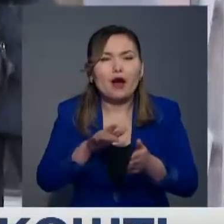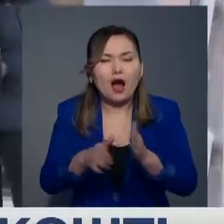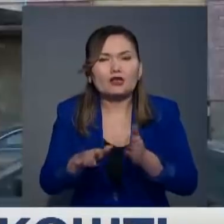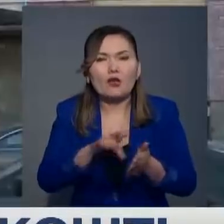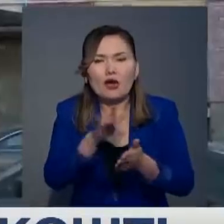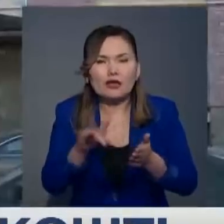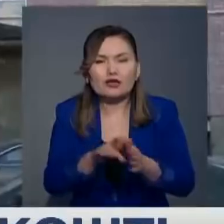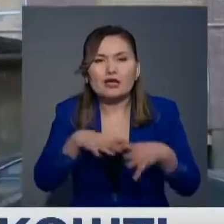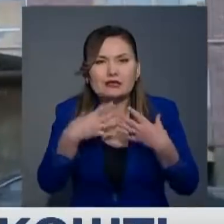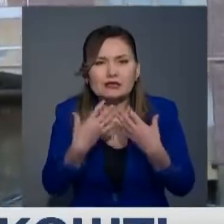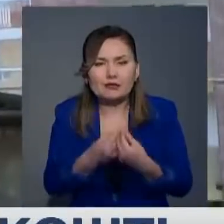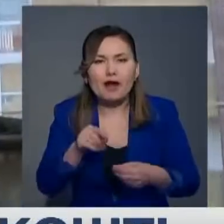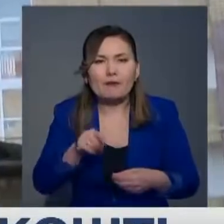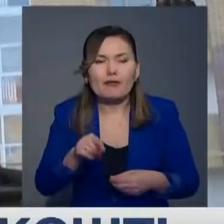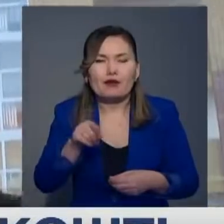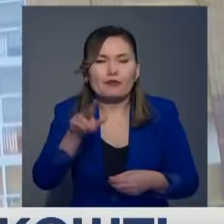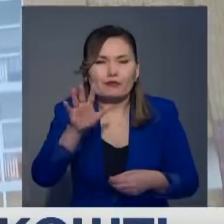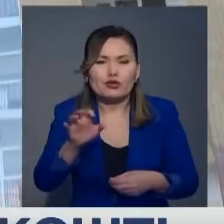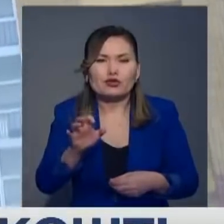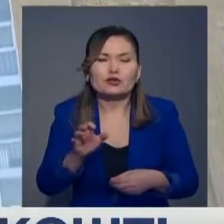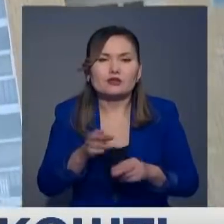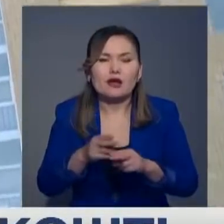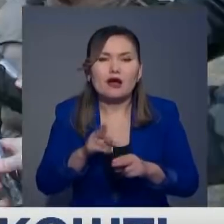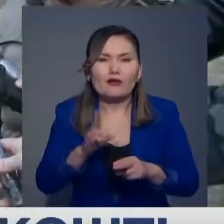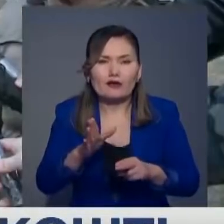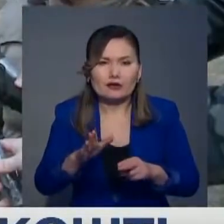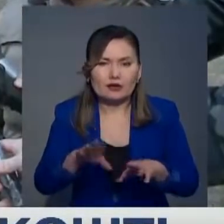Былтыр осындай 1500 пәтер өз иелерін тапты.